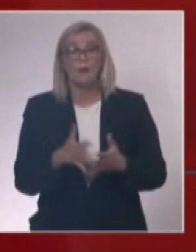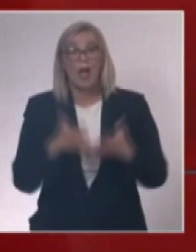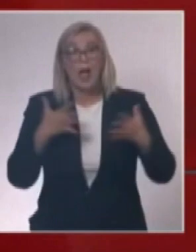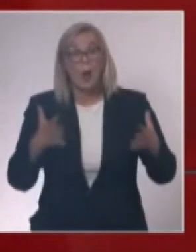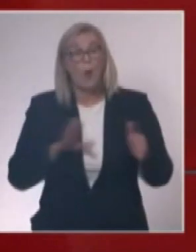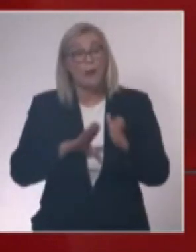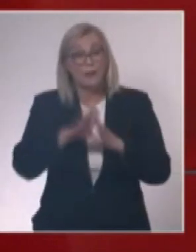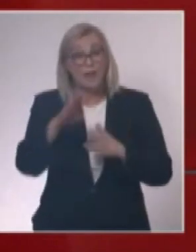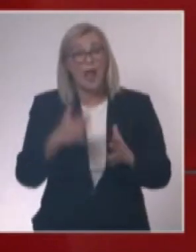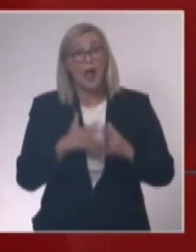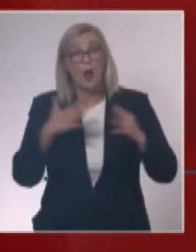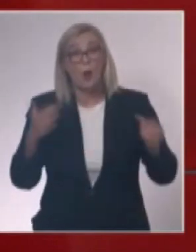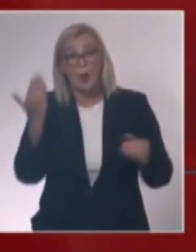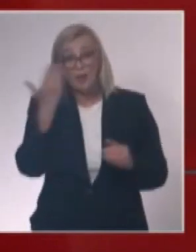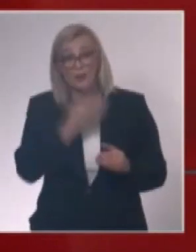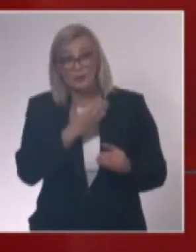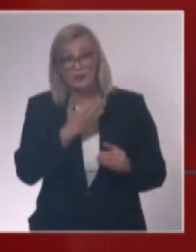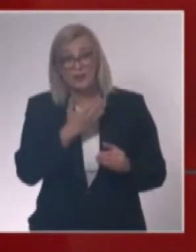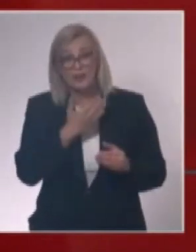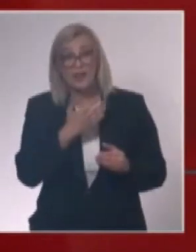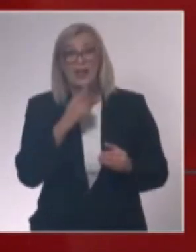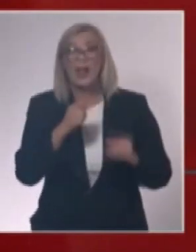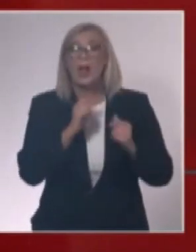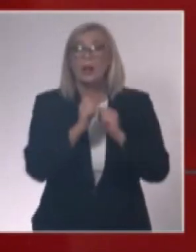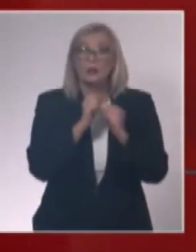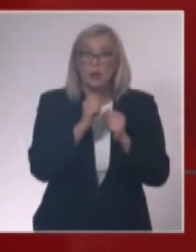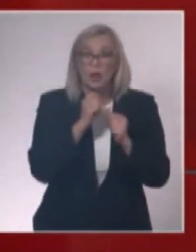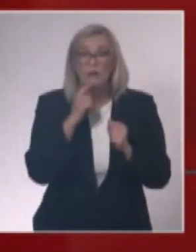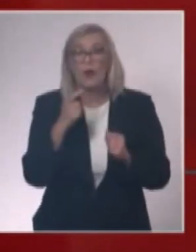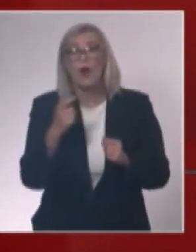Go napro mu